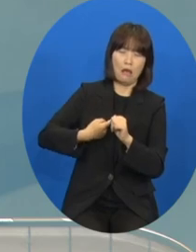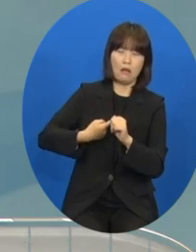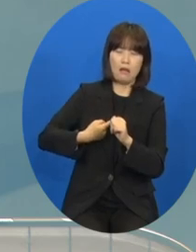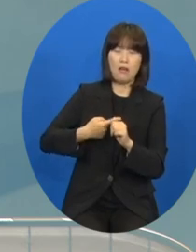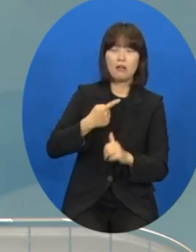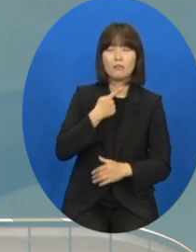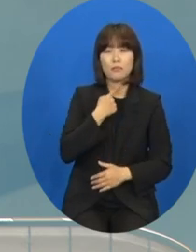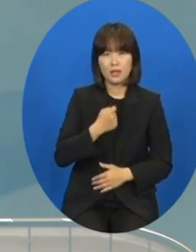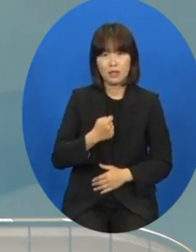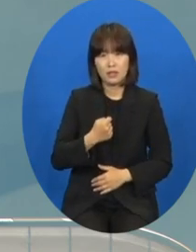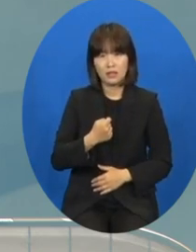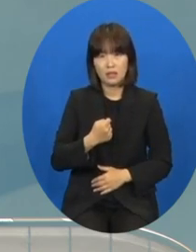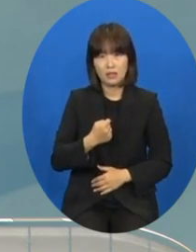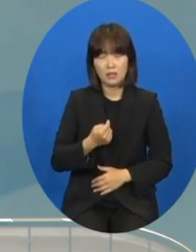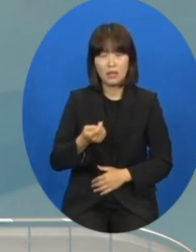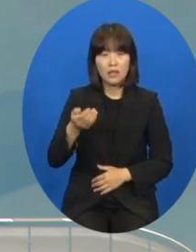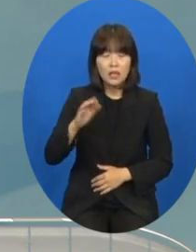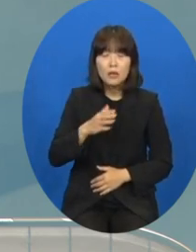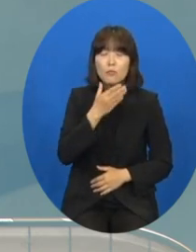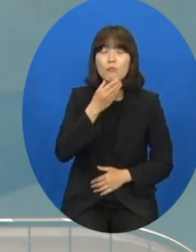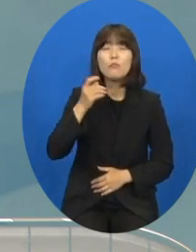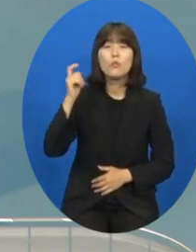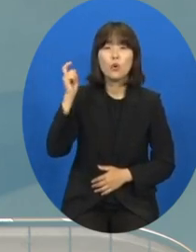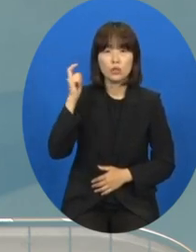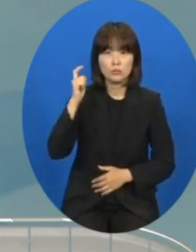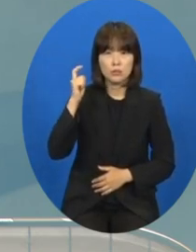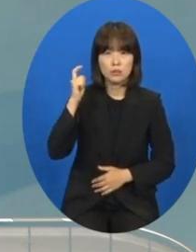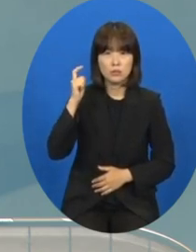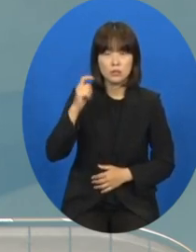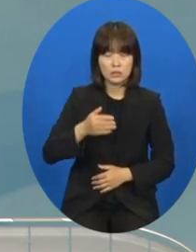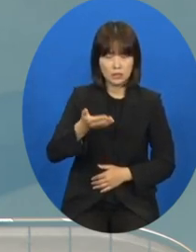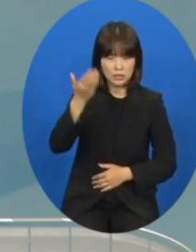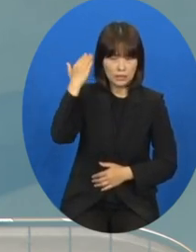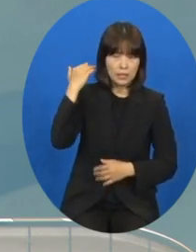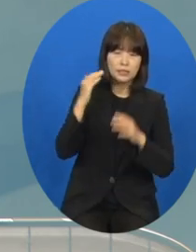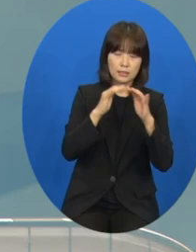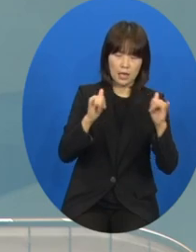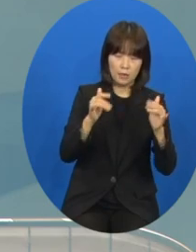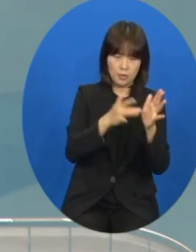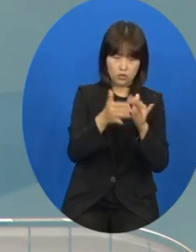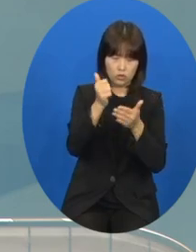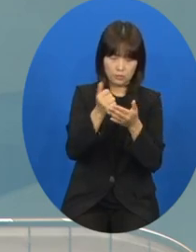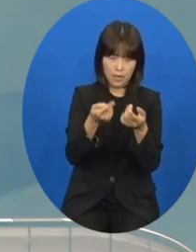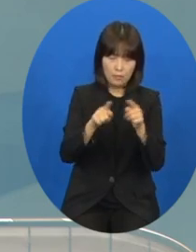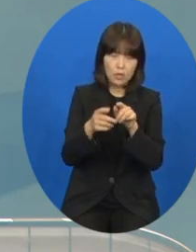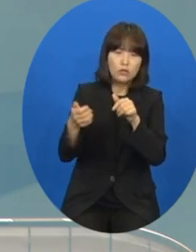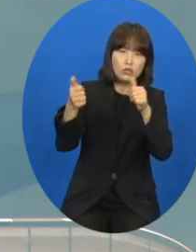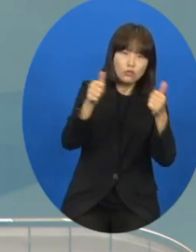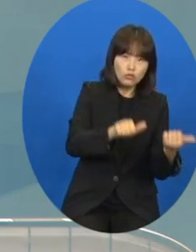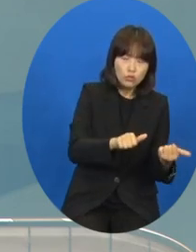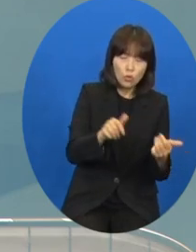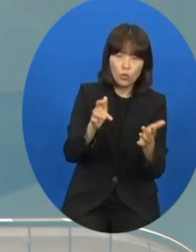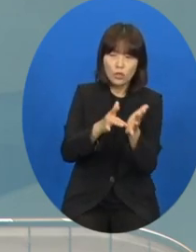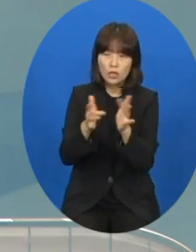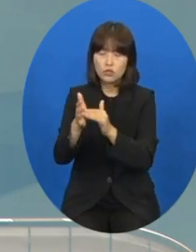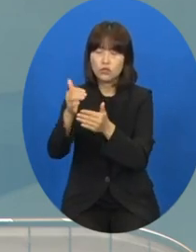그래도 복음은 옛사람이 예수님과 함께 죽고 예수님 생명으로 사는